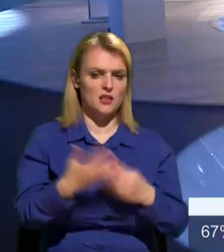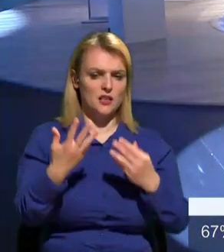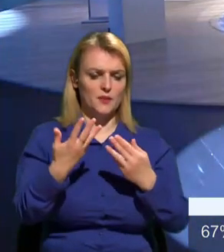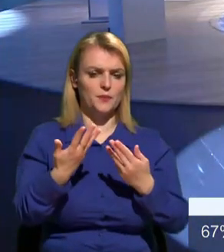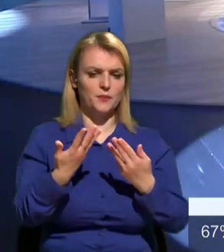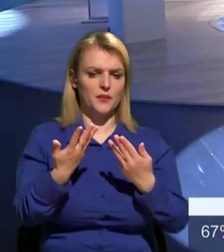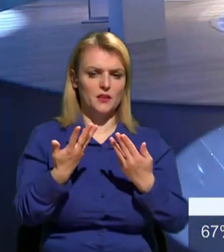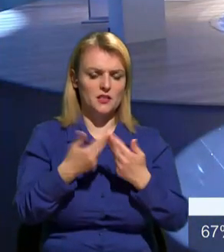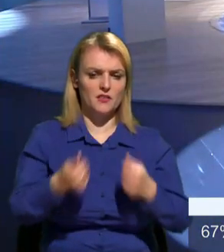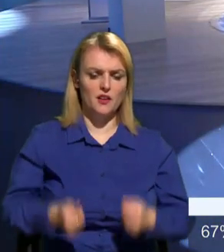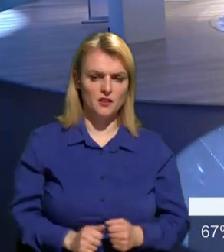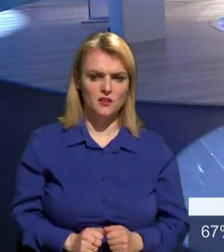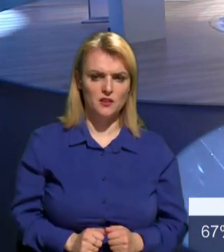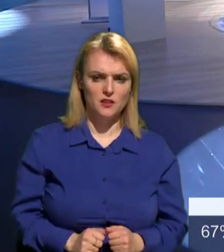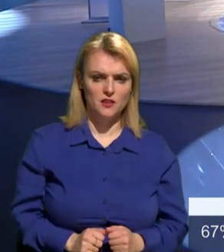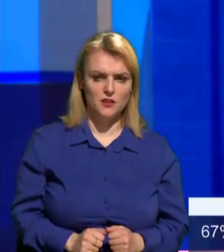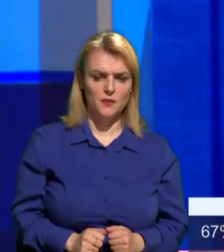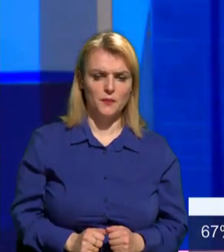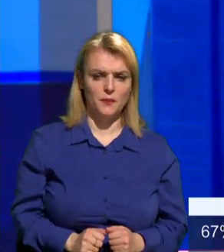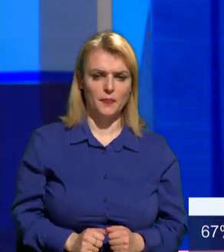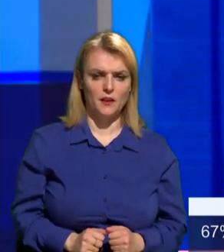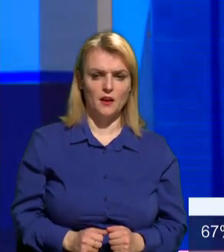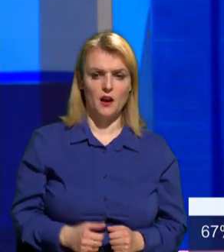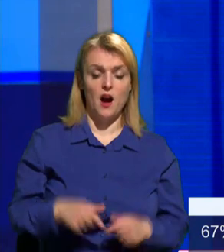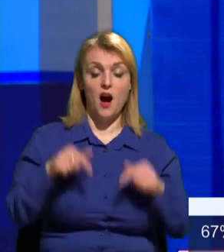Republica Moldova, și ea sună în felul următor.